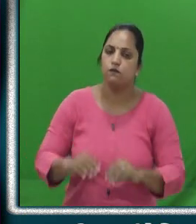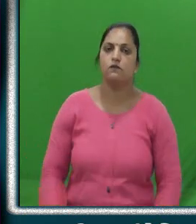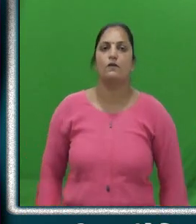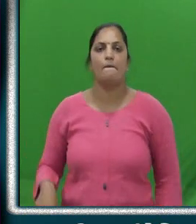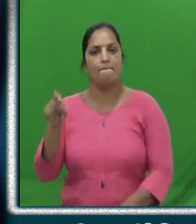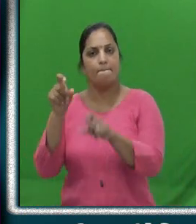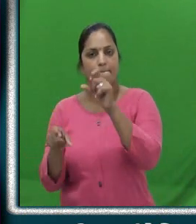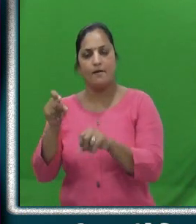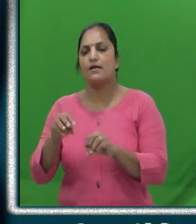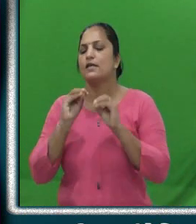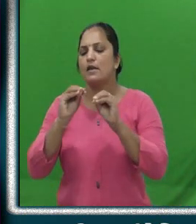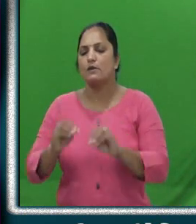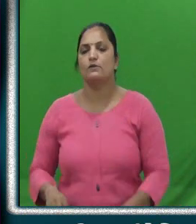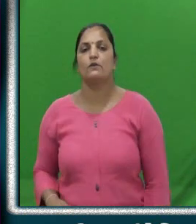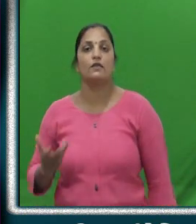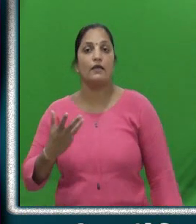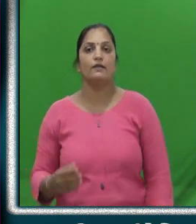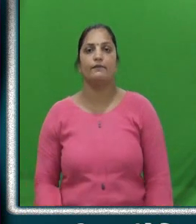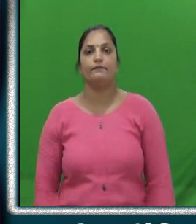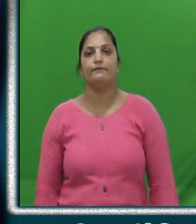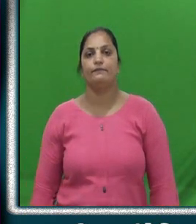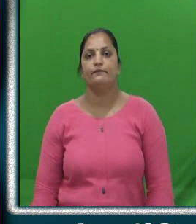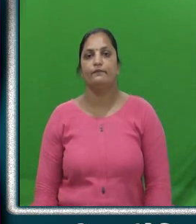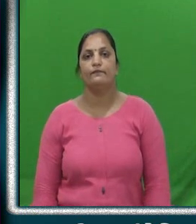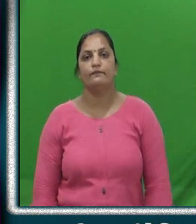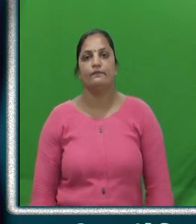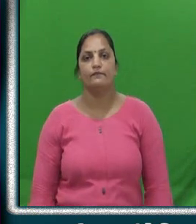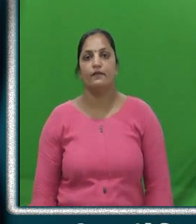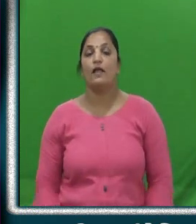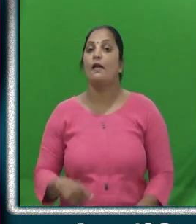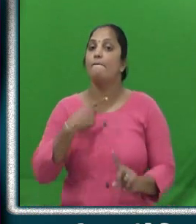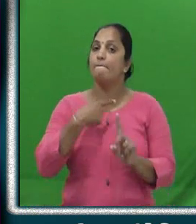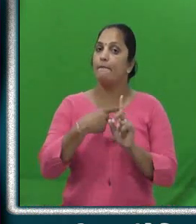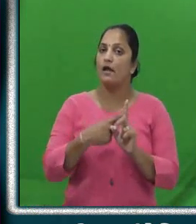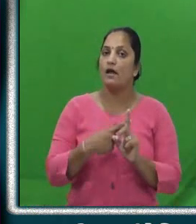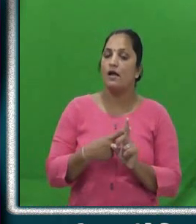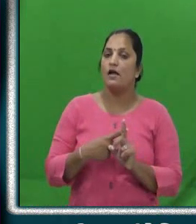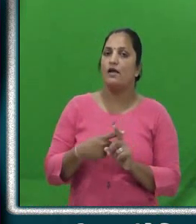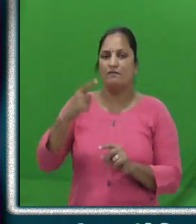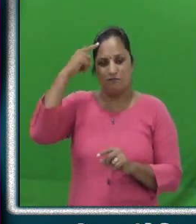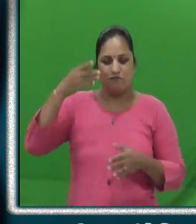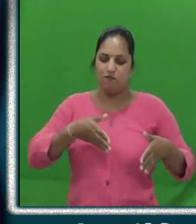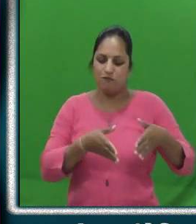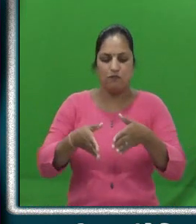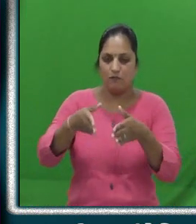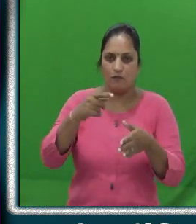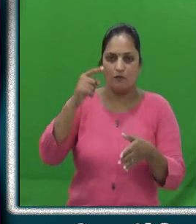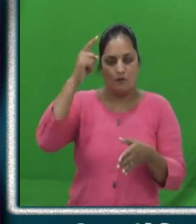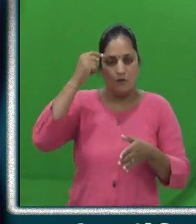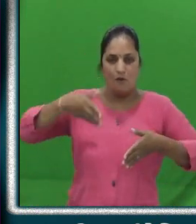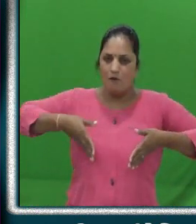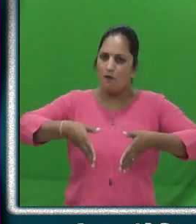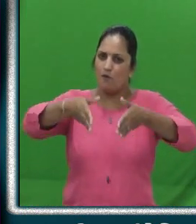પીપલ એટલે લોકોને શિક્ષિત કરે છે. કેવી રીતના? થ્રુ સ્ટ્રીટ પ્લેઝ, સ્ટ્રીટ પ્લેઝ.